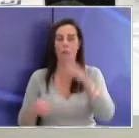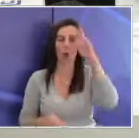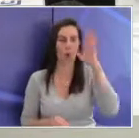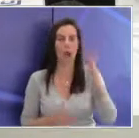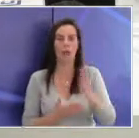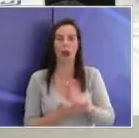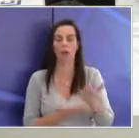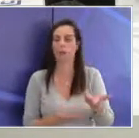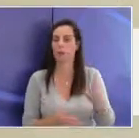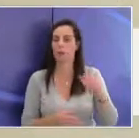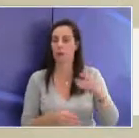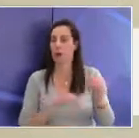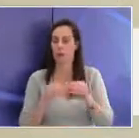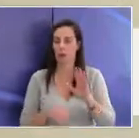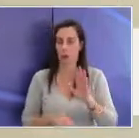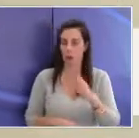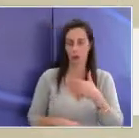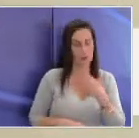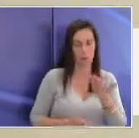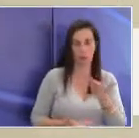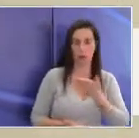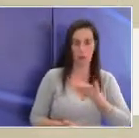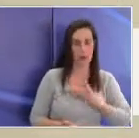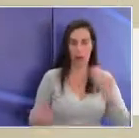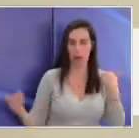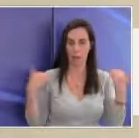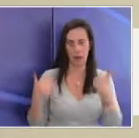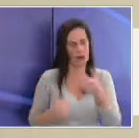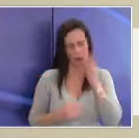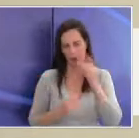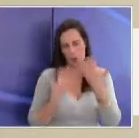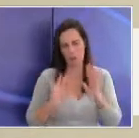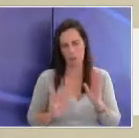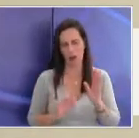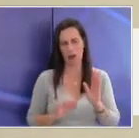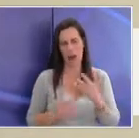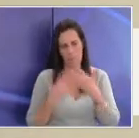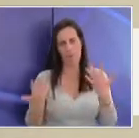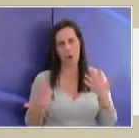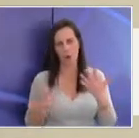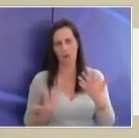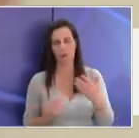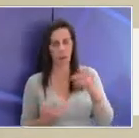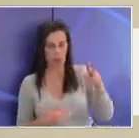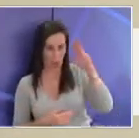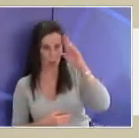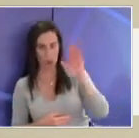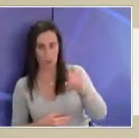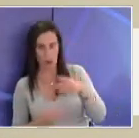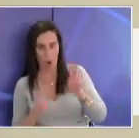אולי תחליט להתמודד בליכוד. יש לי פניות ממפלגות אחרות, אני מעדיף לא לפרט כרגע, אבל ברור שבשבועות הקרובים... הליכוד זה